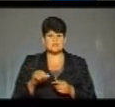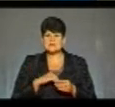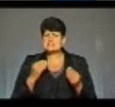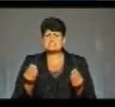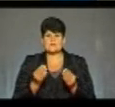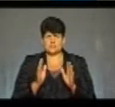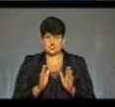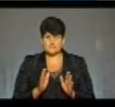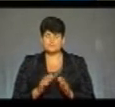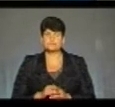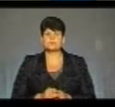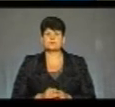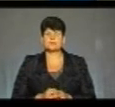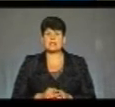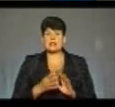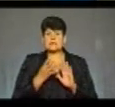найсвіжіші.